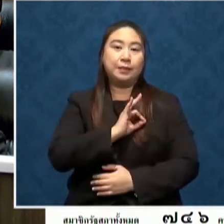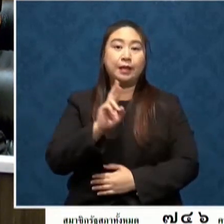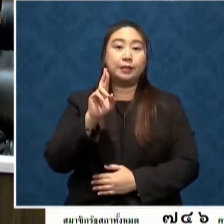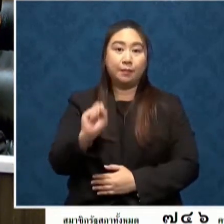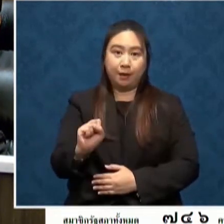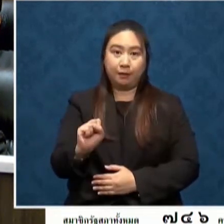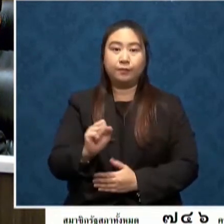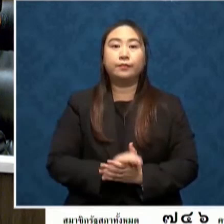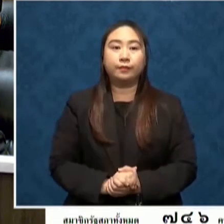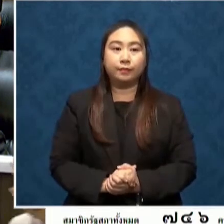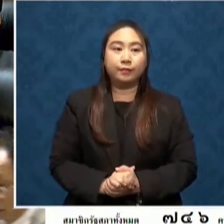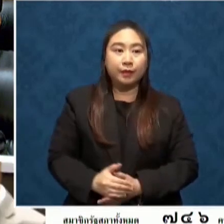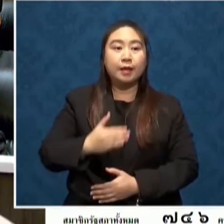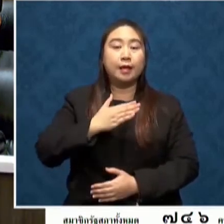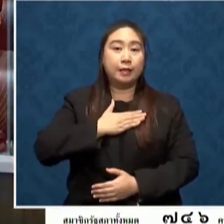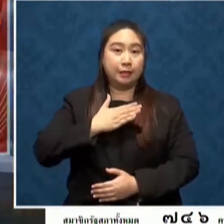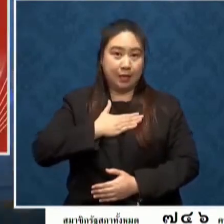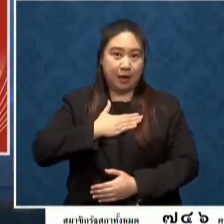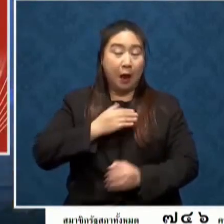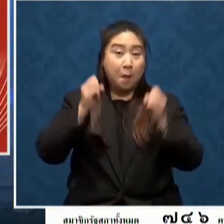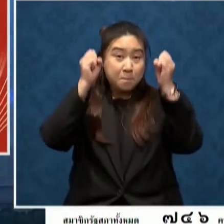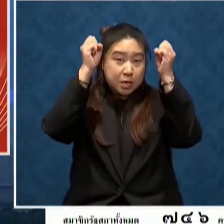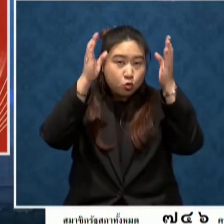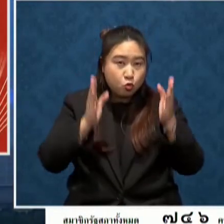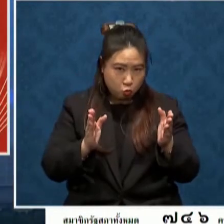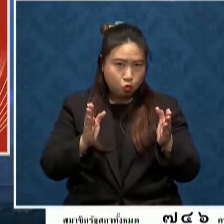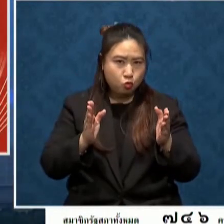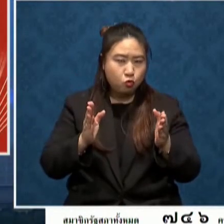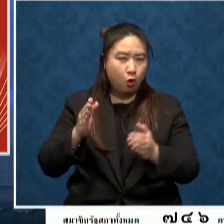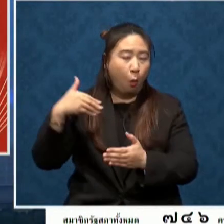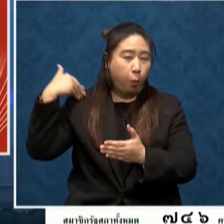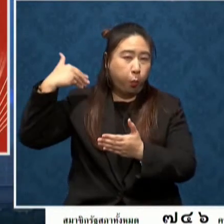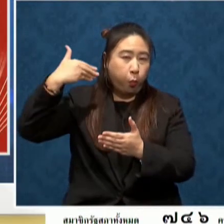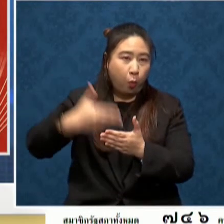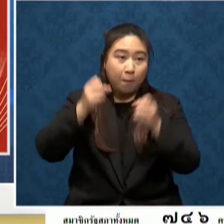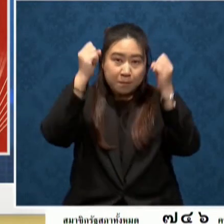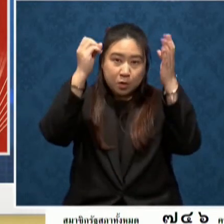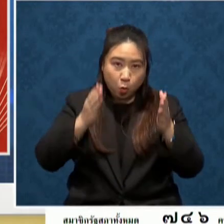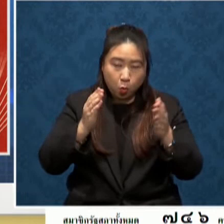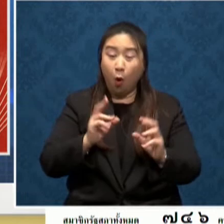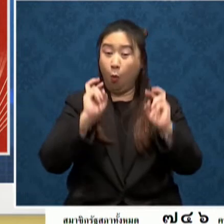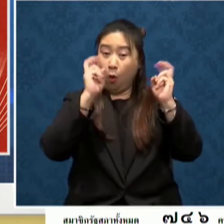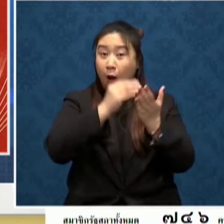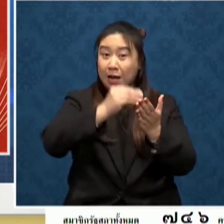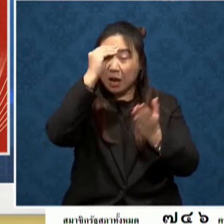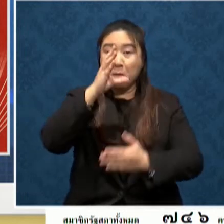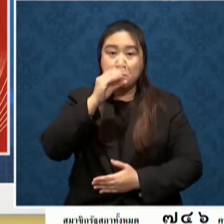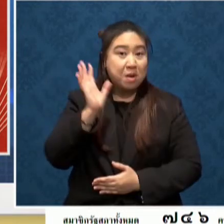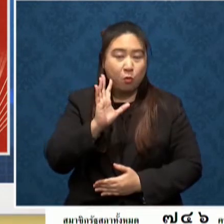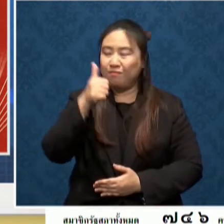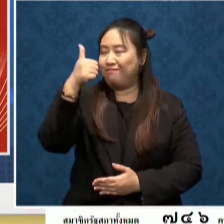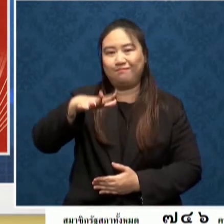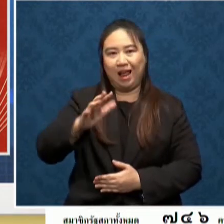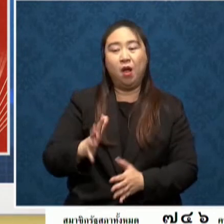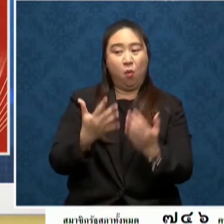มาชิกรักษฐภาดิฉันเป็นครูบากทงชีวิต จึงไม่พูดเรื่องการศึษาไม่ได้วันนี้ดิฉันแบก